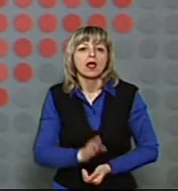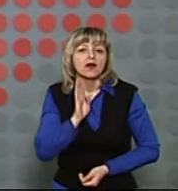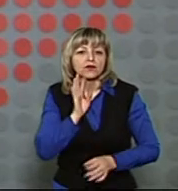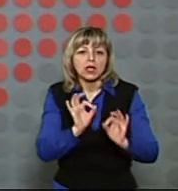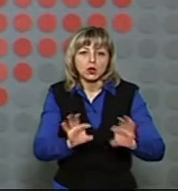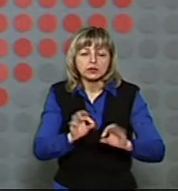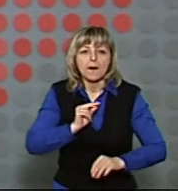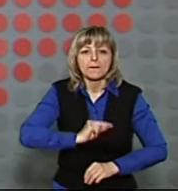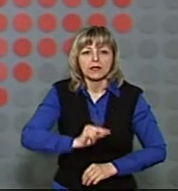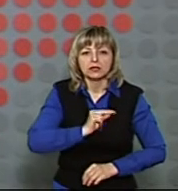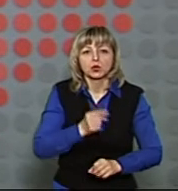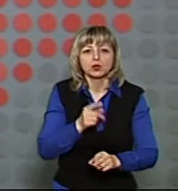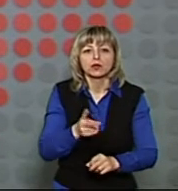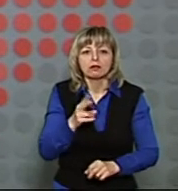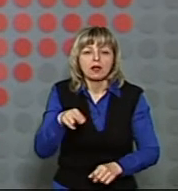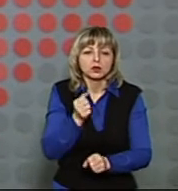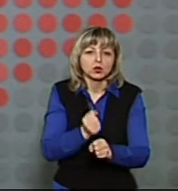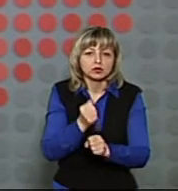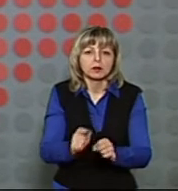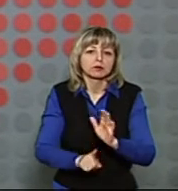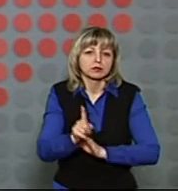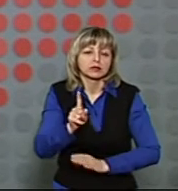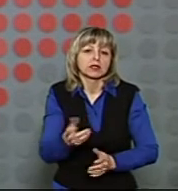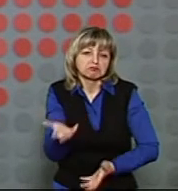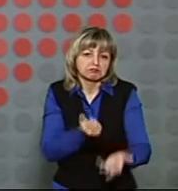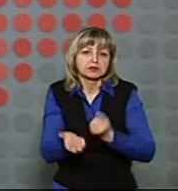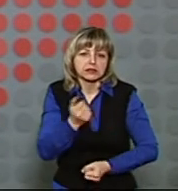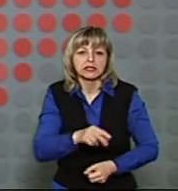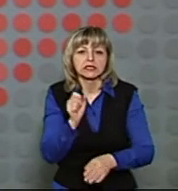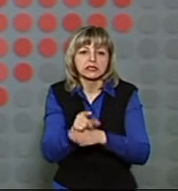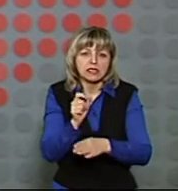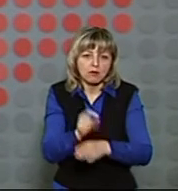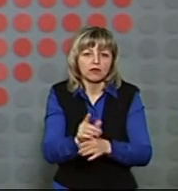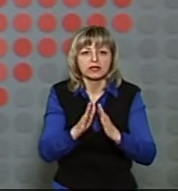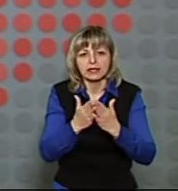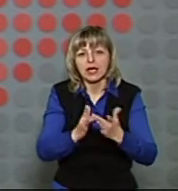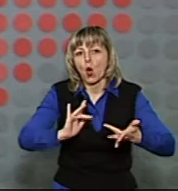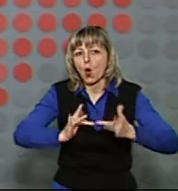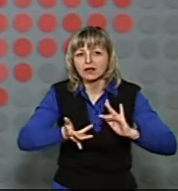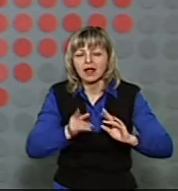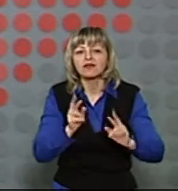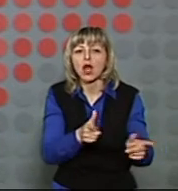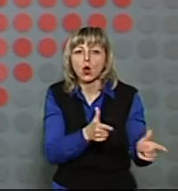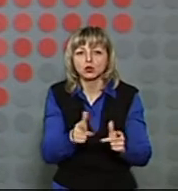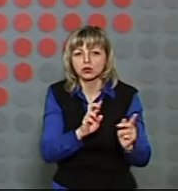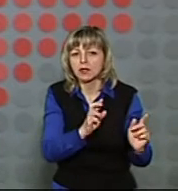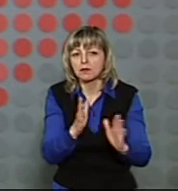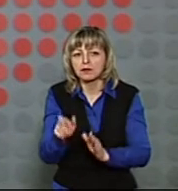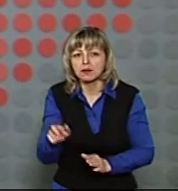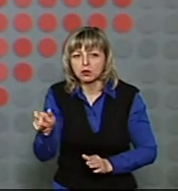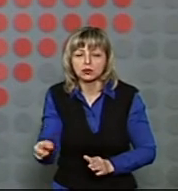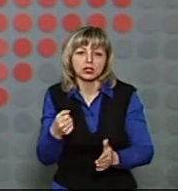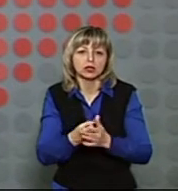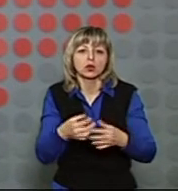каже, працюють над розробкою і впровадженням прийняття замовлень на книги онлайн. Як готуються бібліотекарі до послаблення